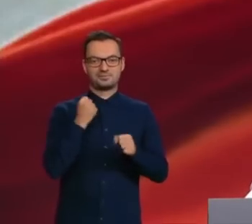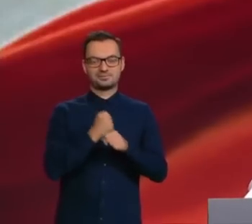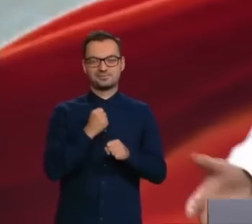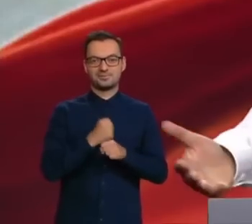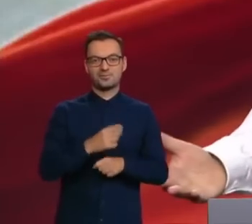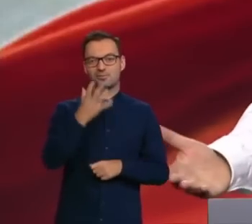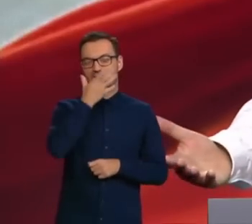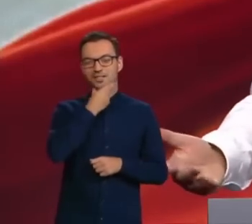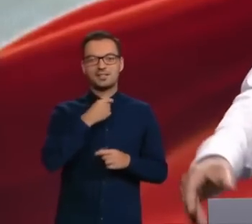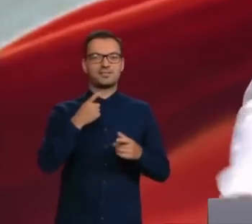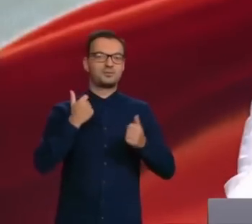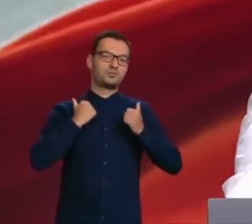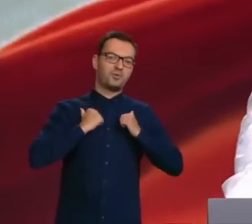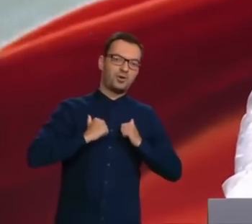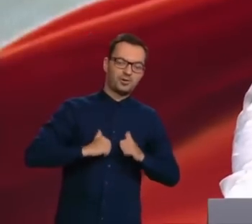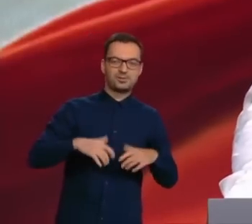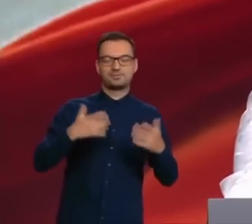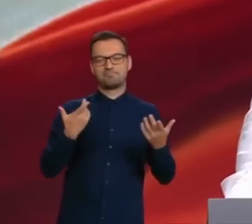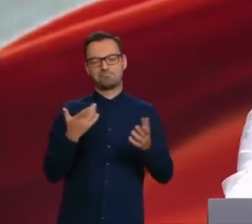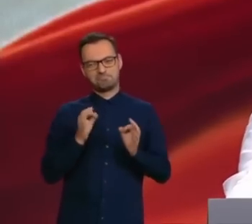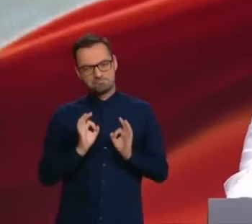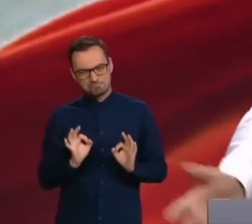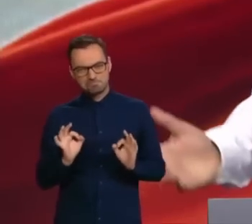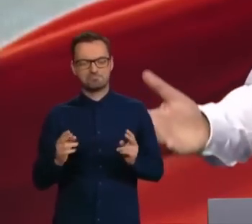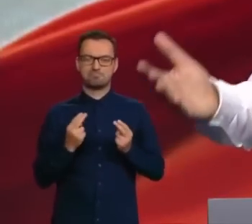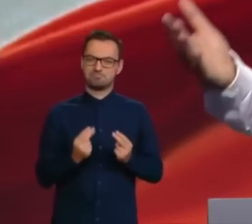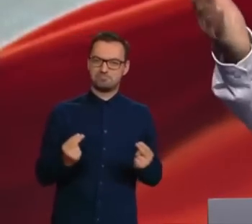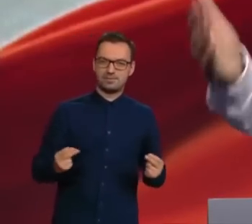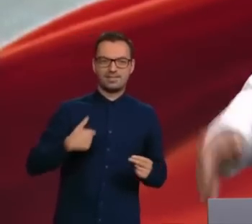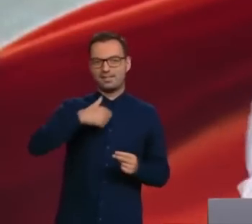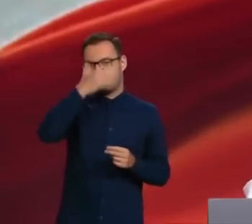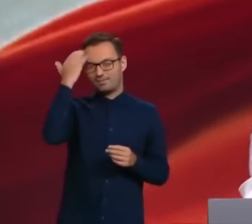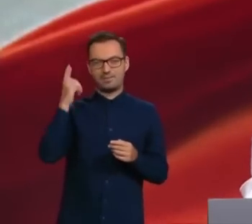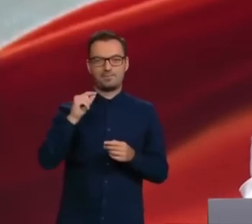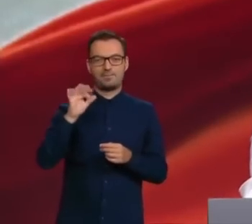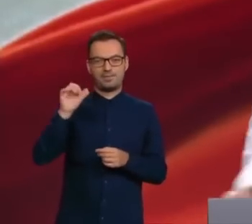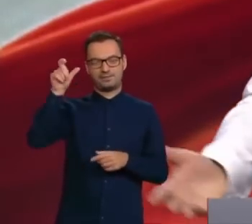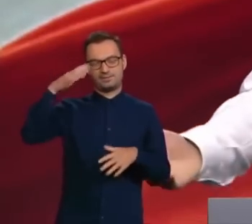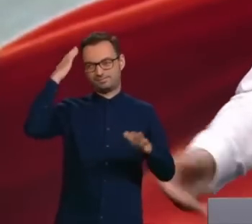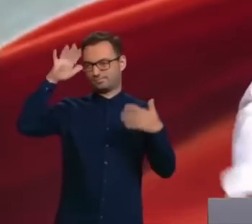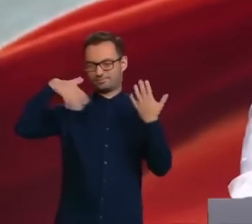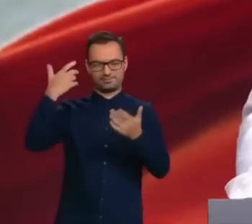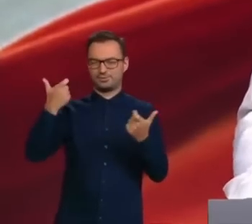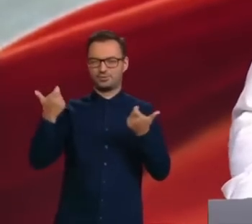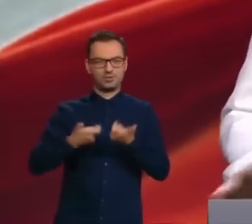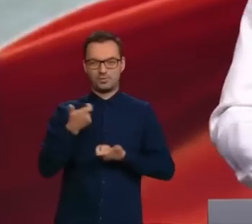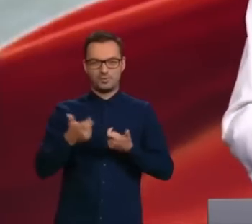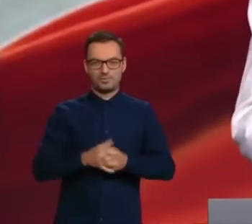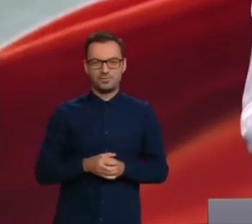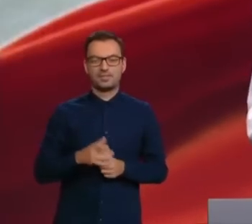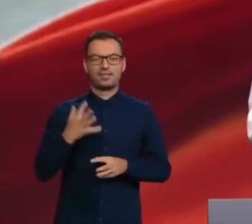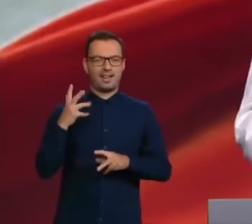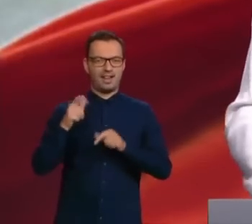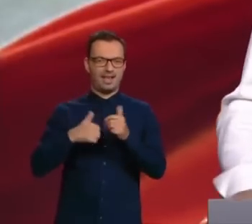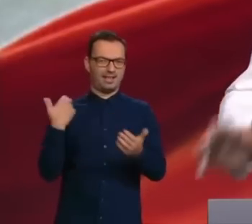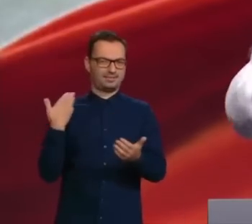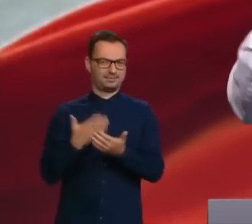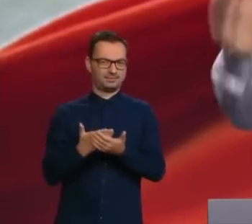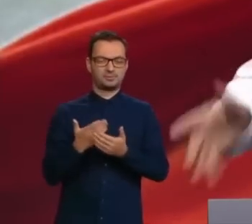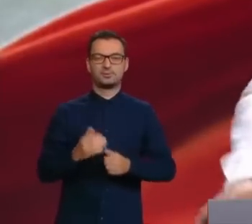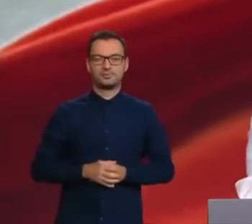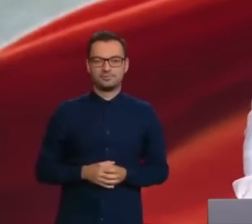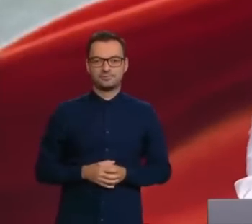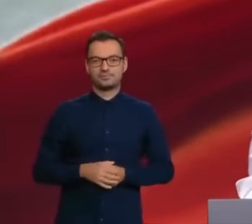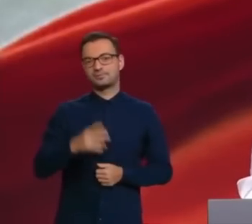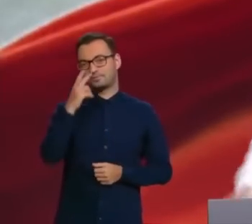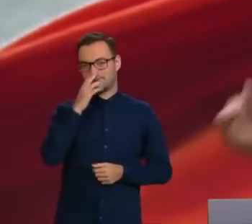Tuska, na wykorzystując i przyzwoitego. Debaty. Ja nie wiem, co ten PiS robi z ludźmi to przez kilka lat. Widzieliście